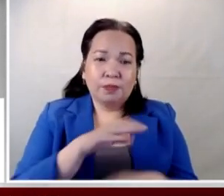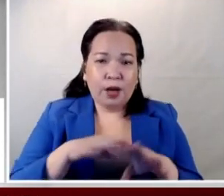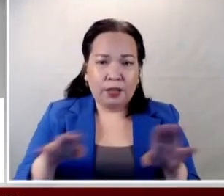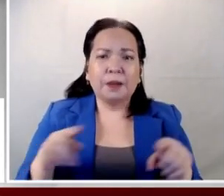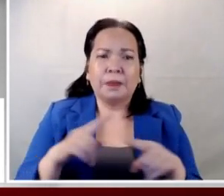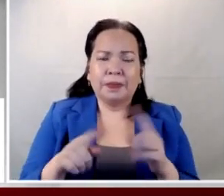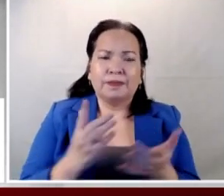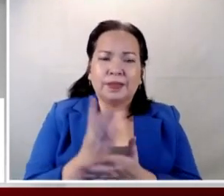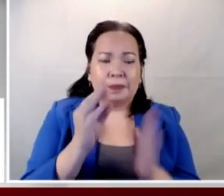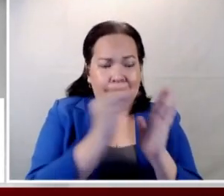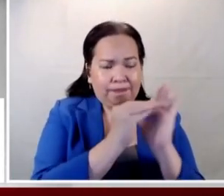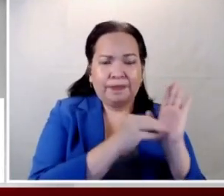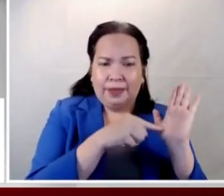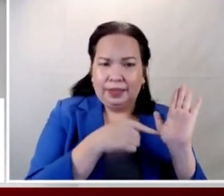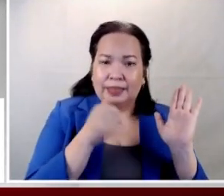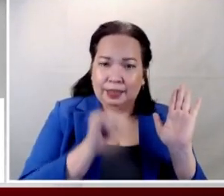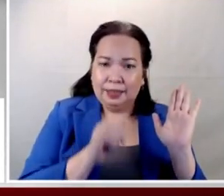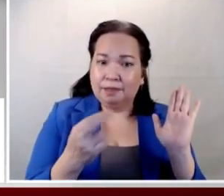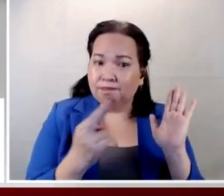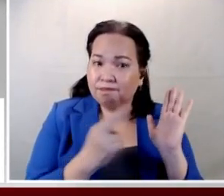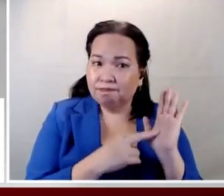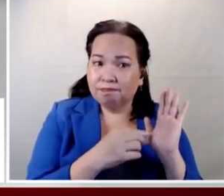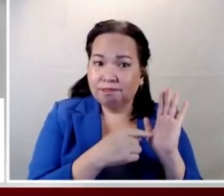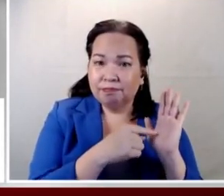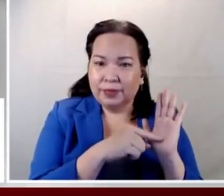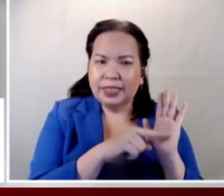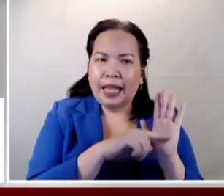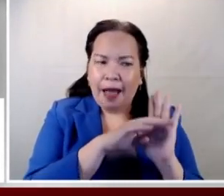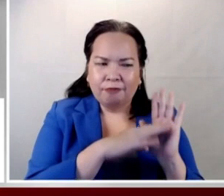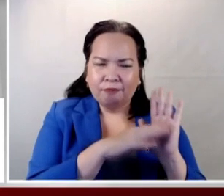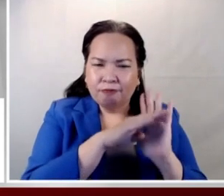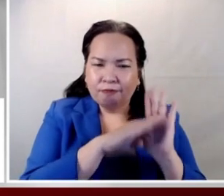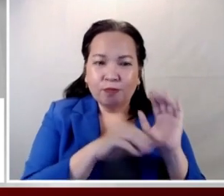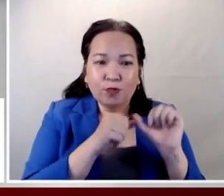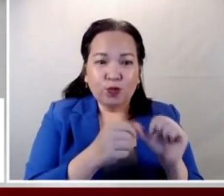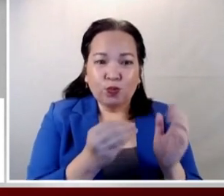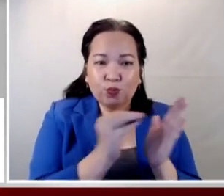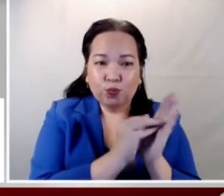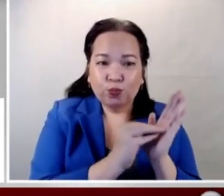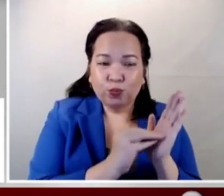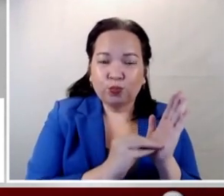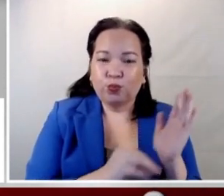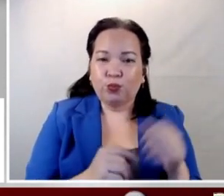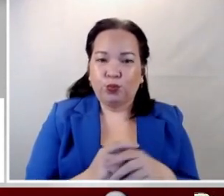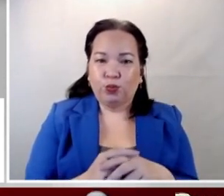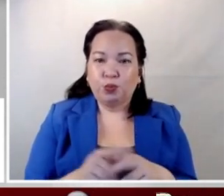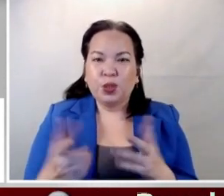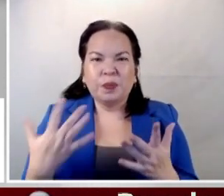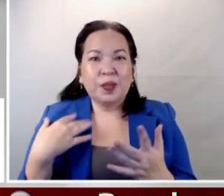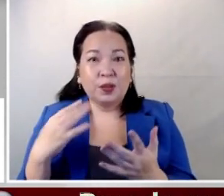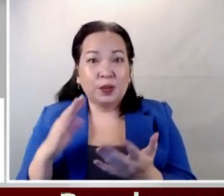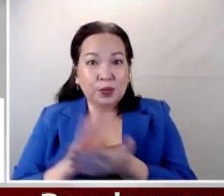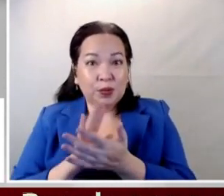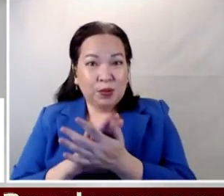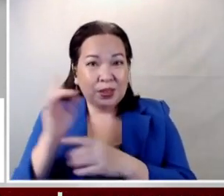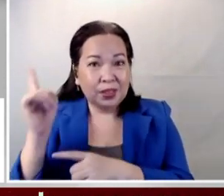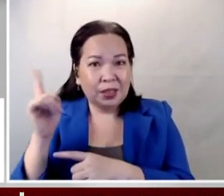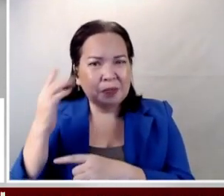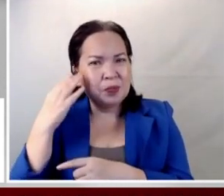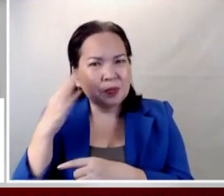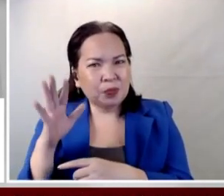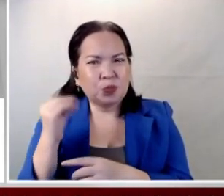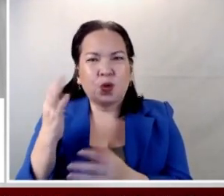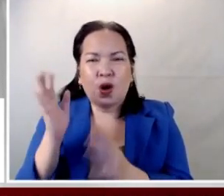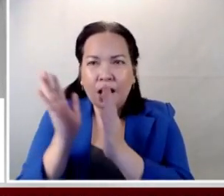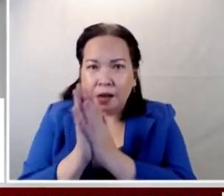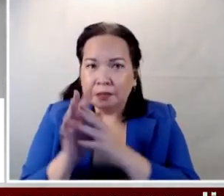listahan naman namin sa registration, madami naman, kasi parang may pasok yung ibang bata. Siguro they still have to get an excuse